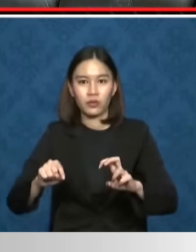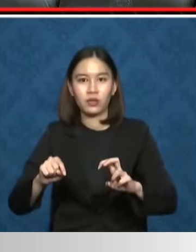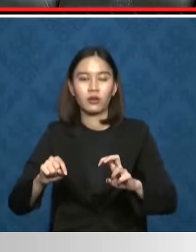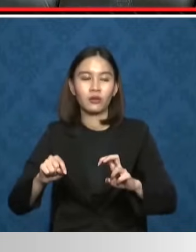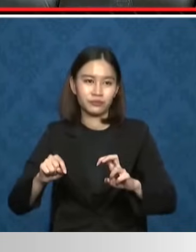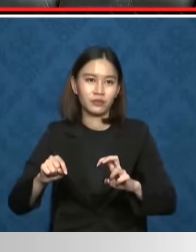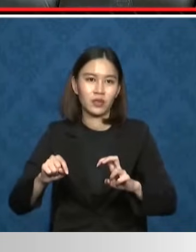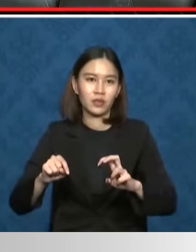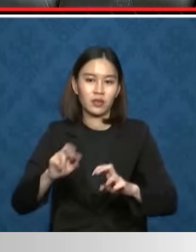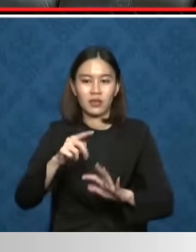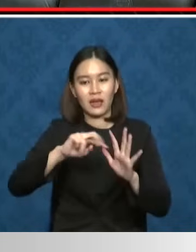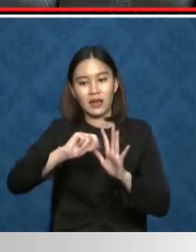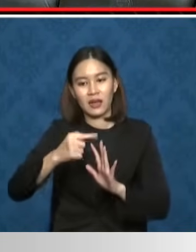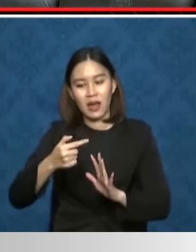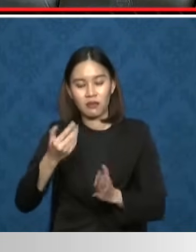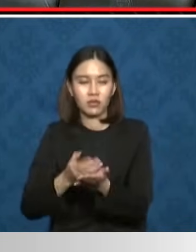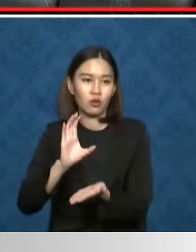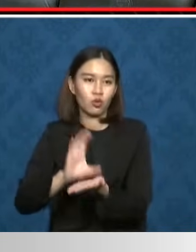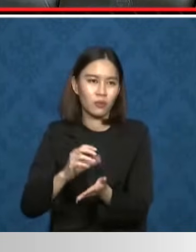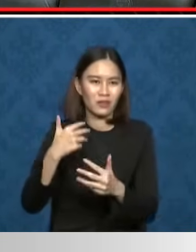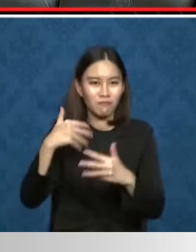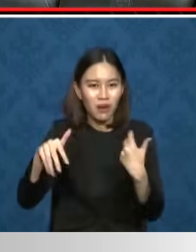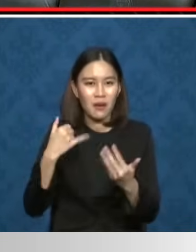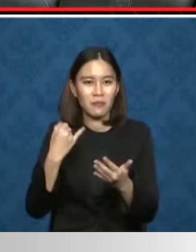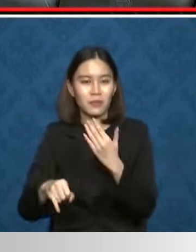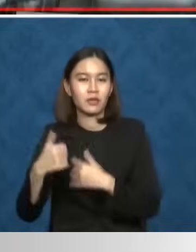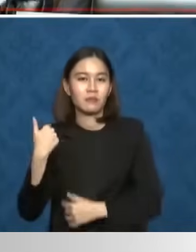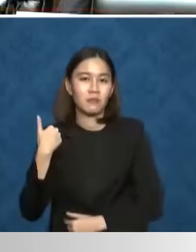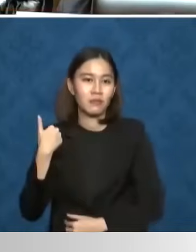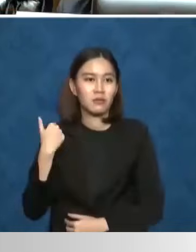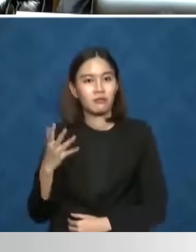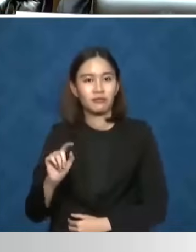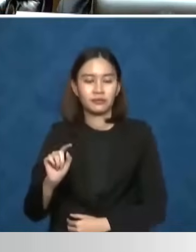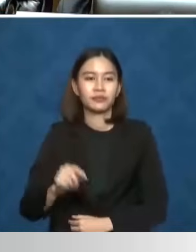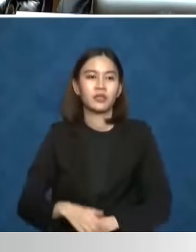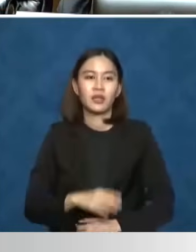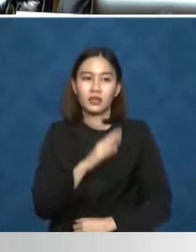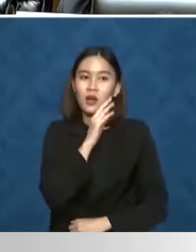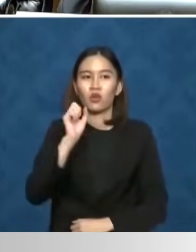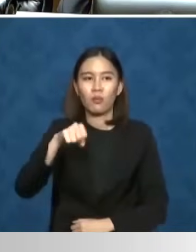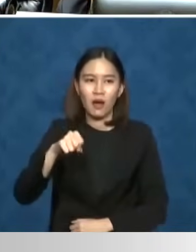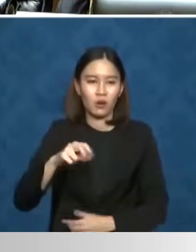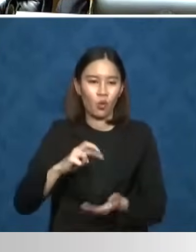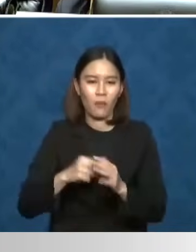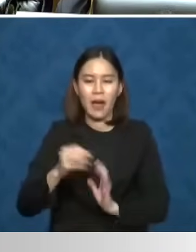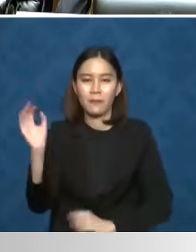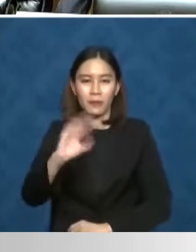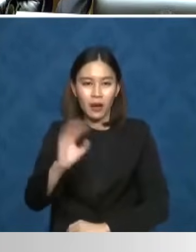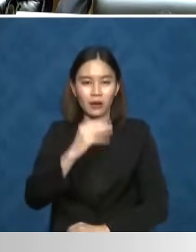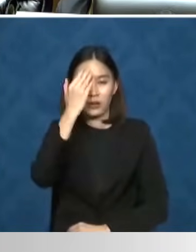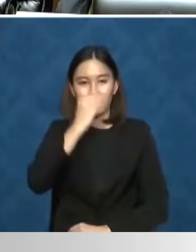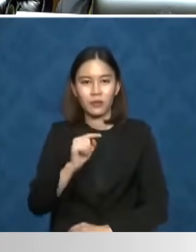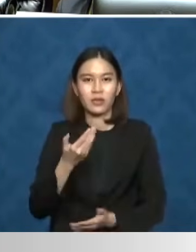างงบประมาณนี้นะครับว่าอาจมีความผิดพลาดคาดเคลื่อนหรือไม่ ใช่ใช่ครับก็ไม่ควรเกิดขึ้นนะครับเพ